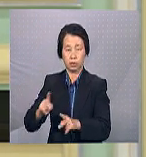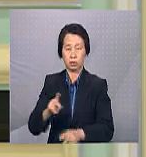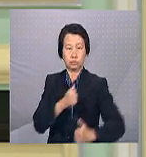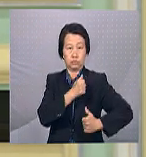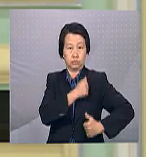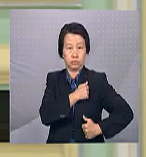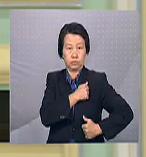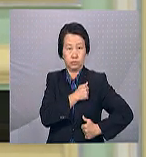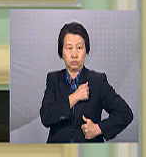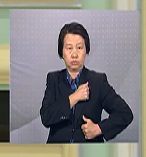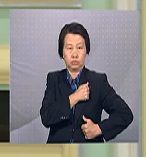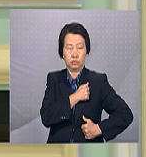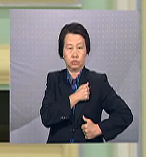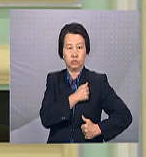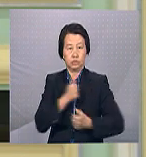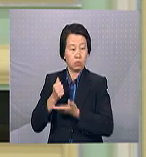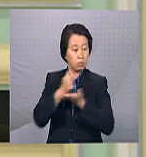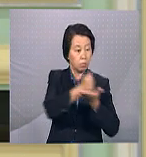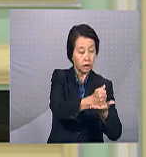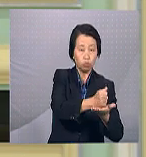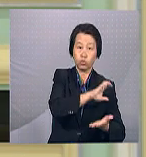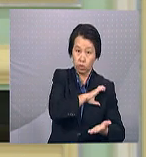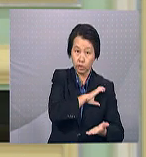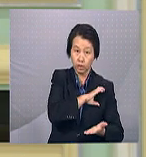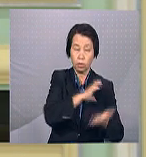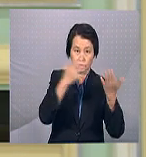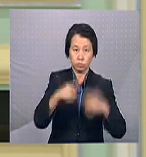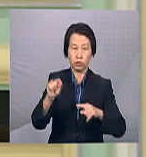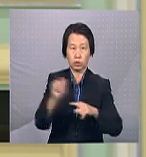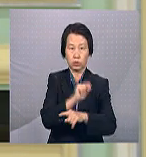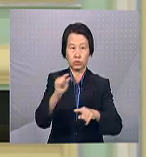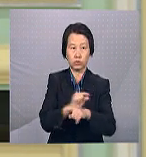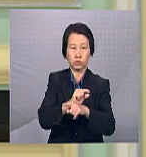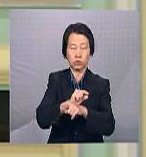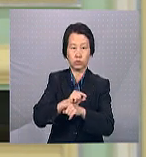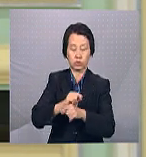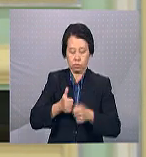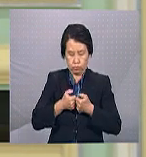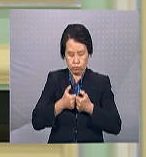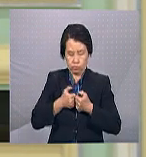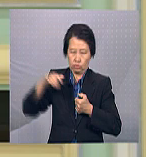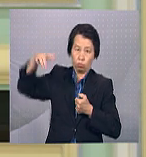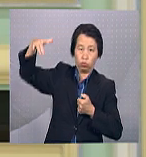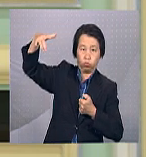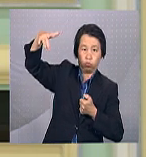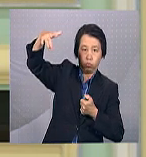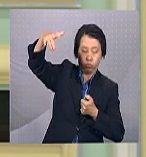ATM bagi membantu pihak polis juga telah menggunakan drone untuk memantau